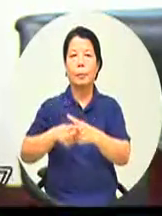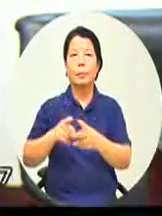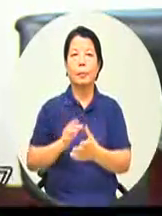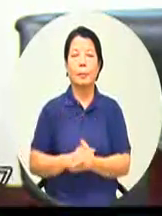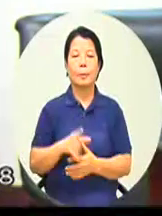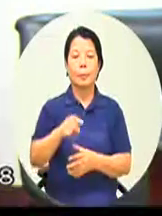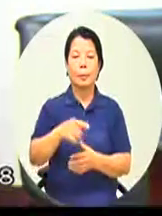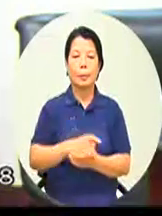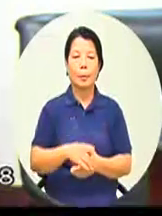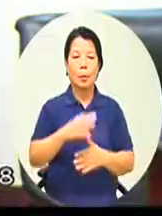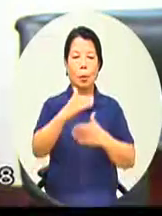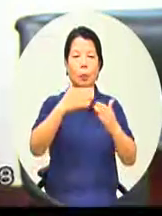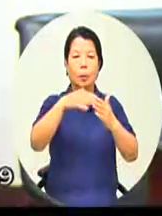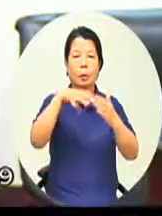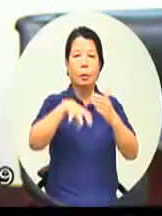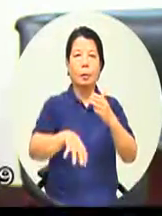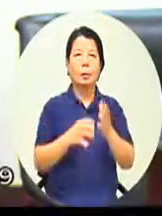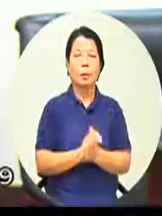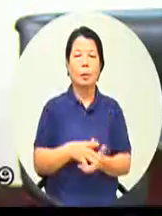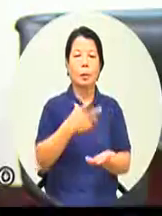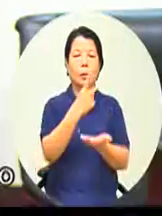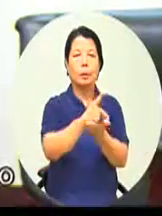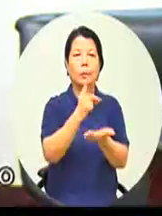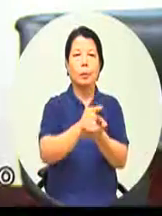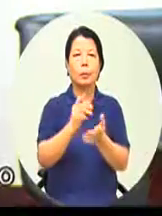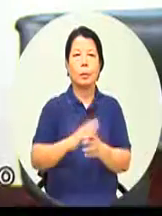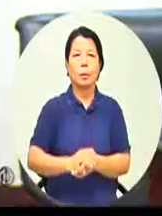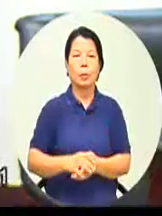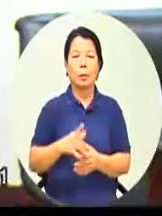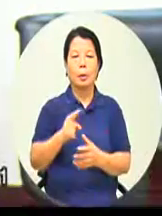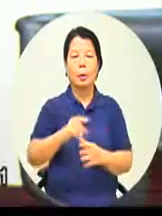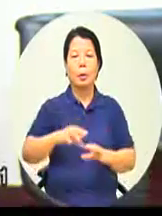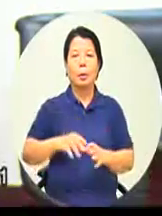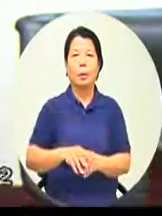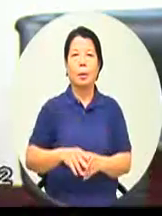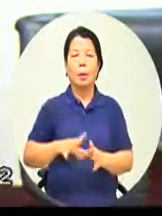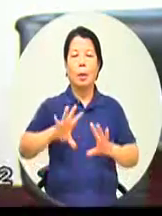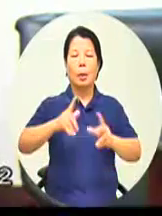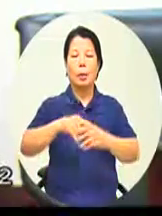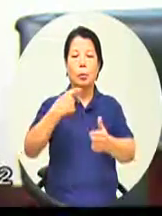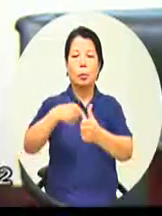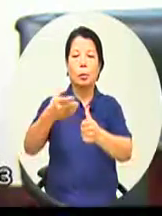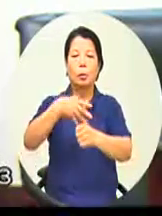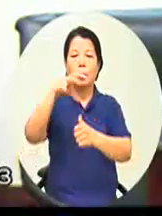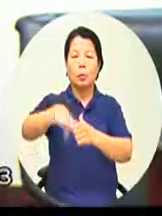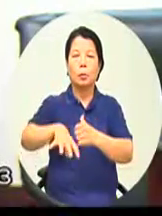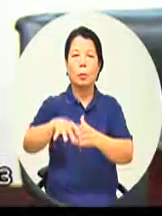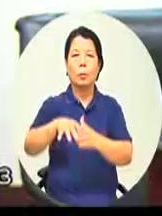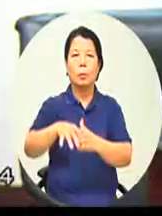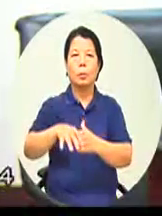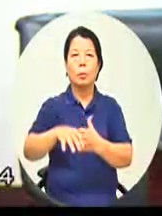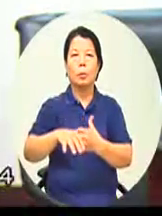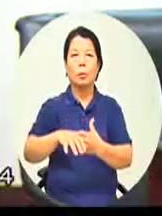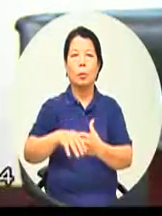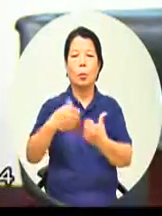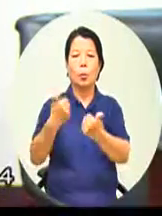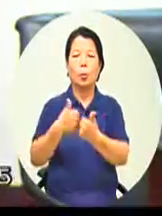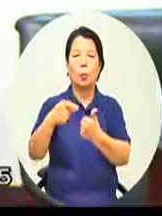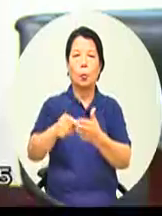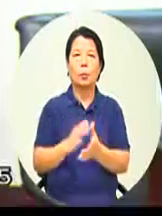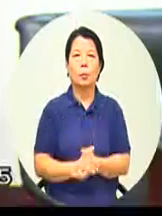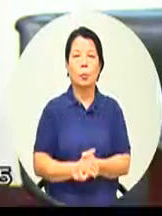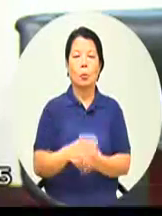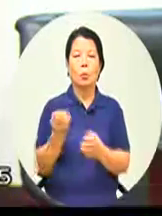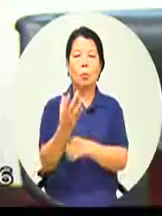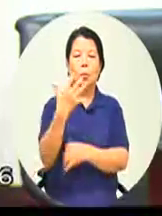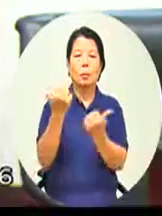他的教授有资格华德福教育，好，目前咱的中仑国小有和华德福教